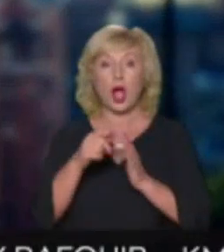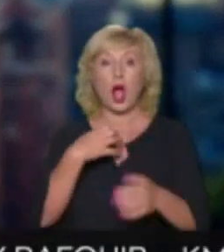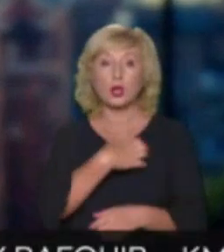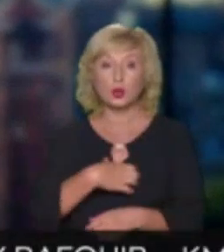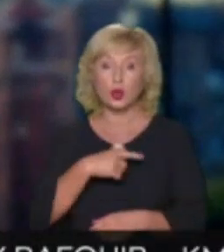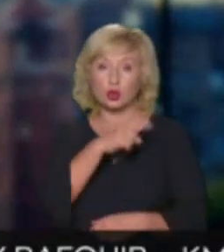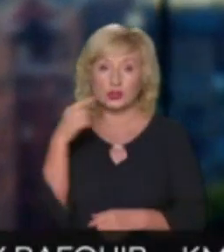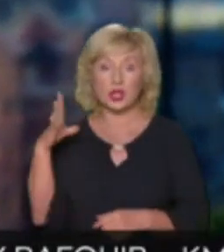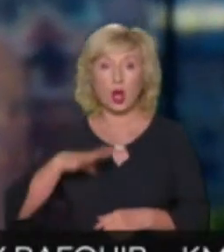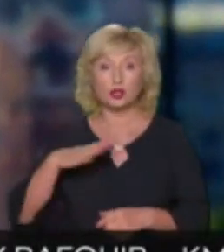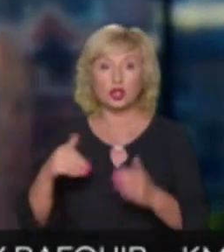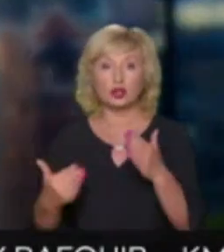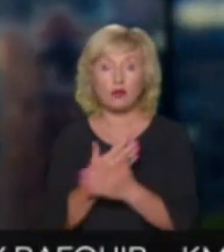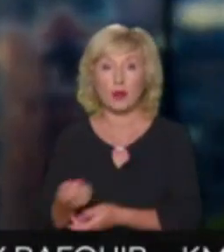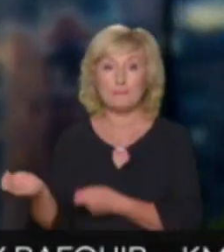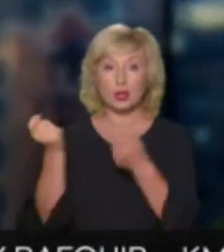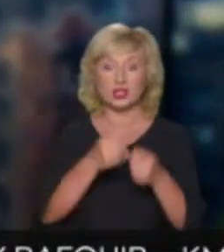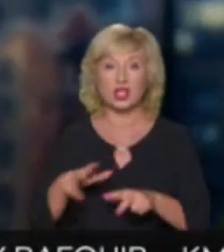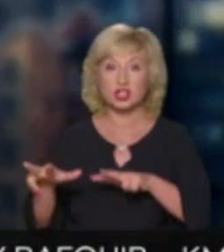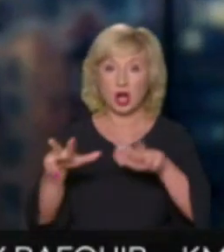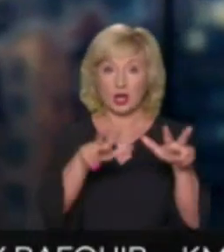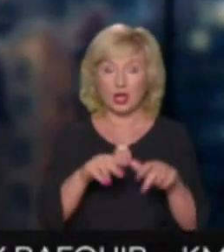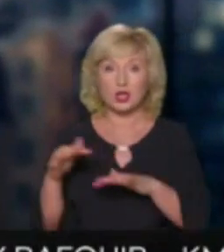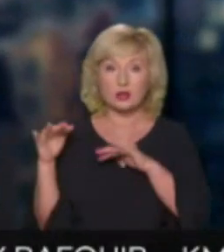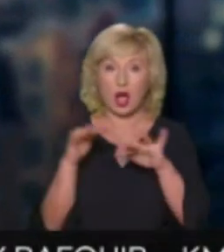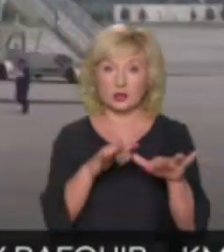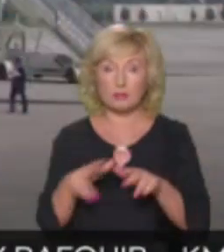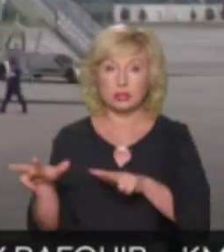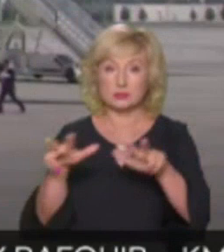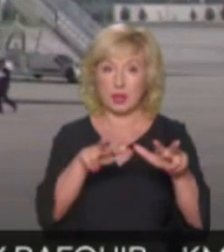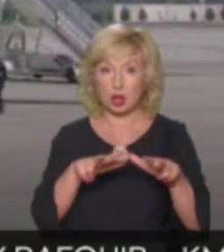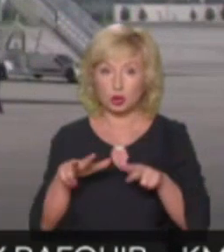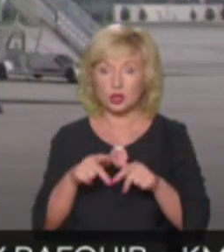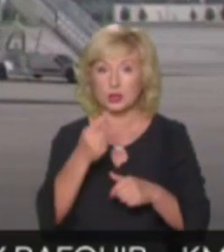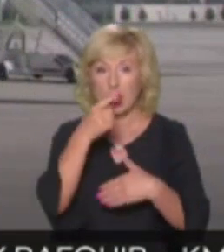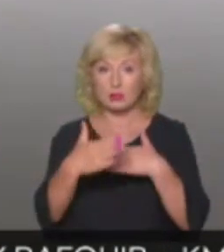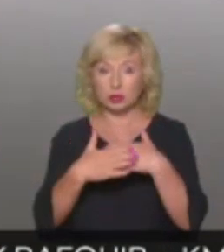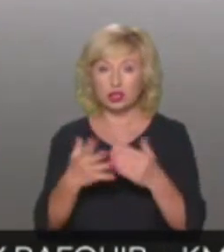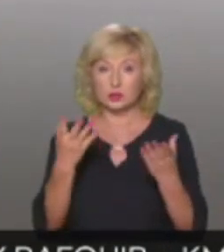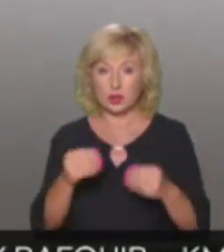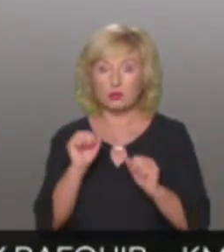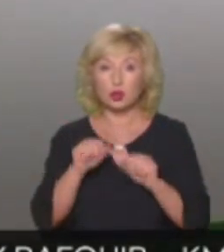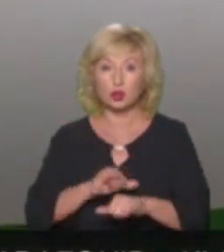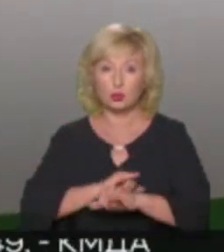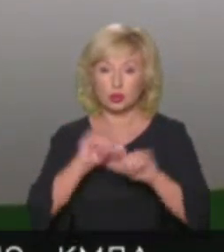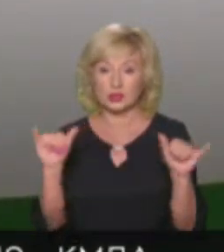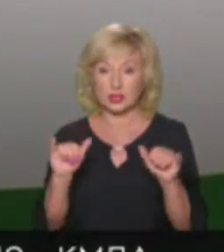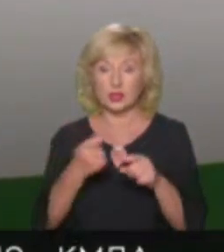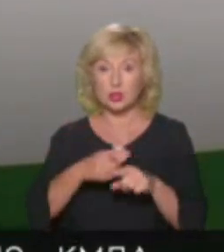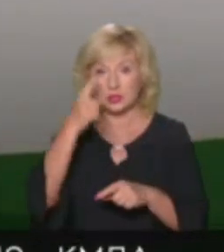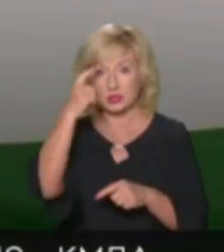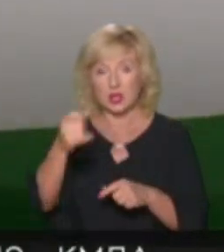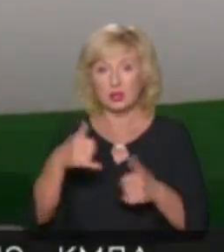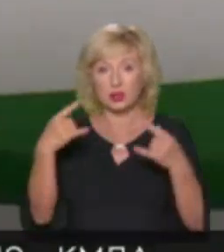Росія очікує нові поставки шахедів, тож атаки безпілотниками найближчими днями можуть посилитися. Про це в ефірі